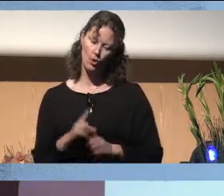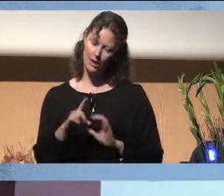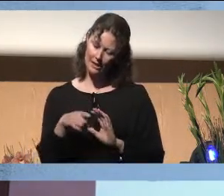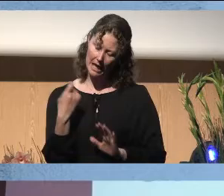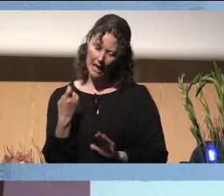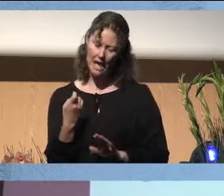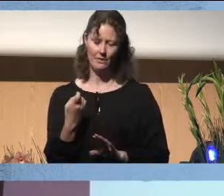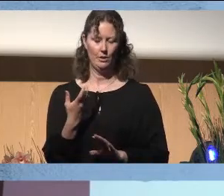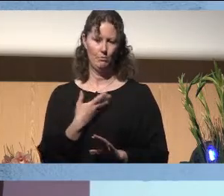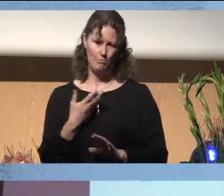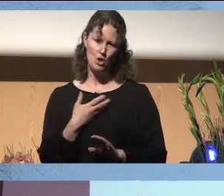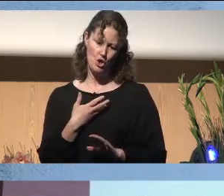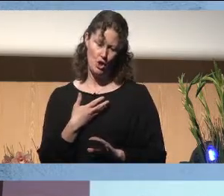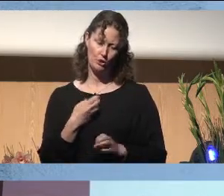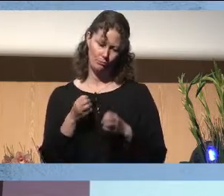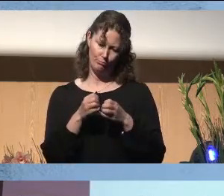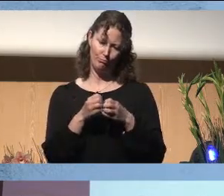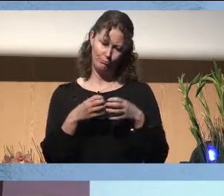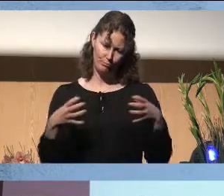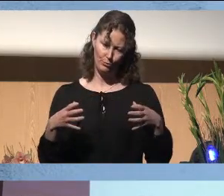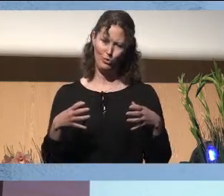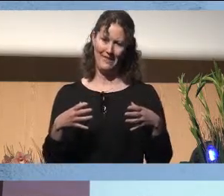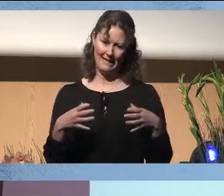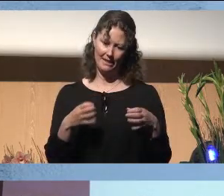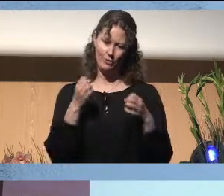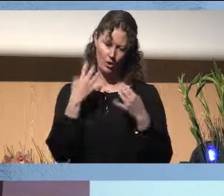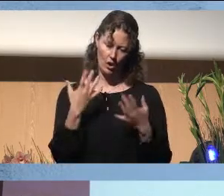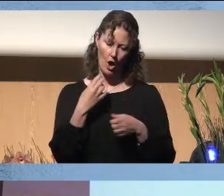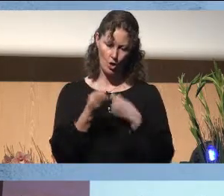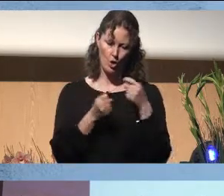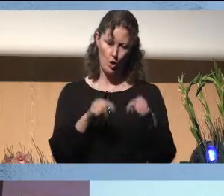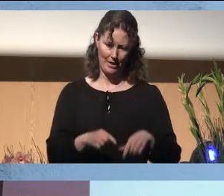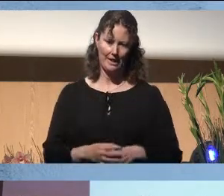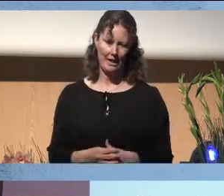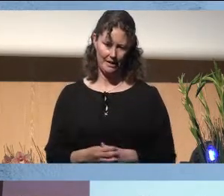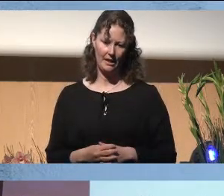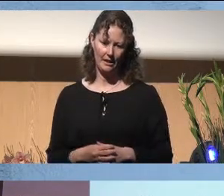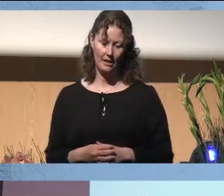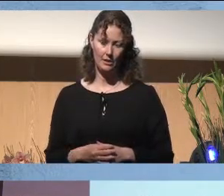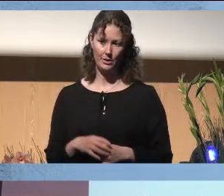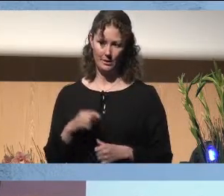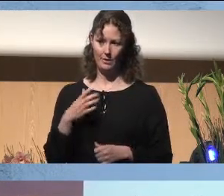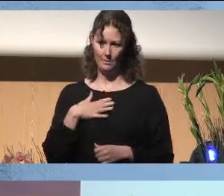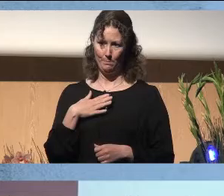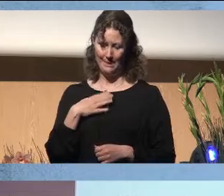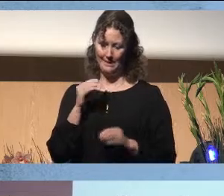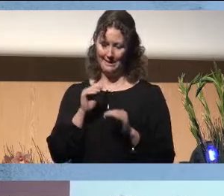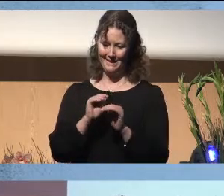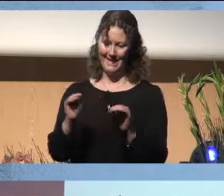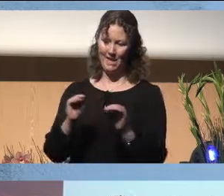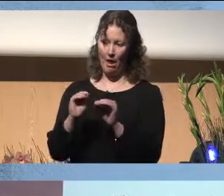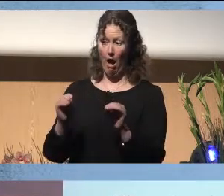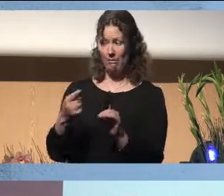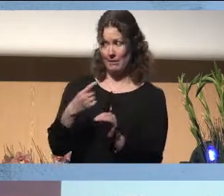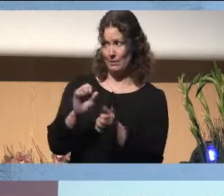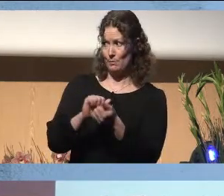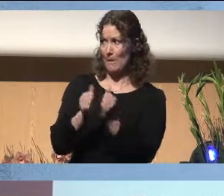så stor utbildningsinsats för att klara det. Och det kan vara min signal till er som är politiker